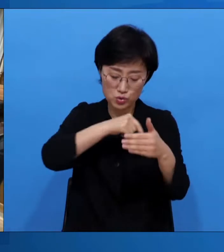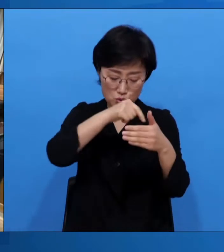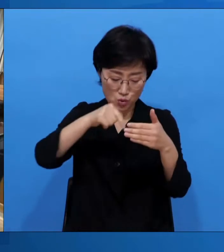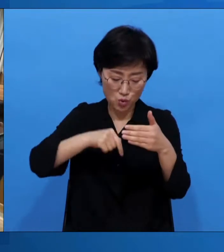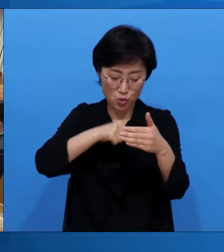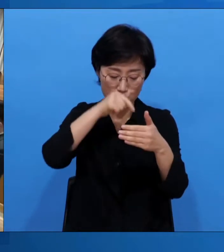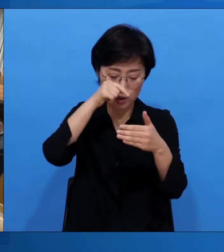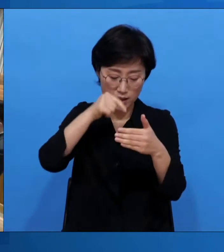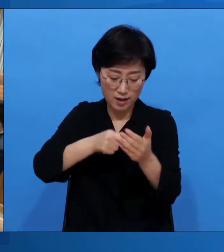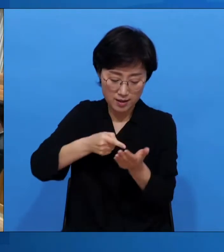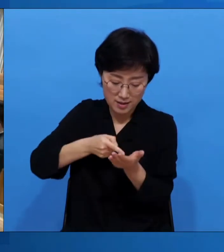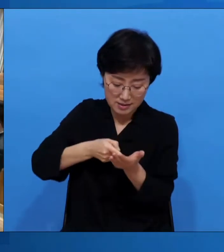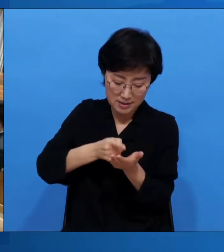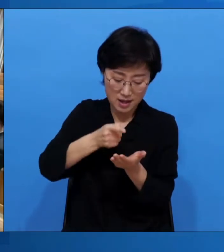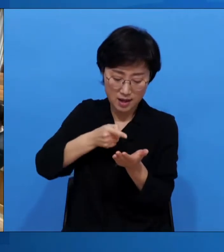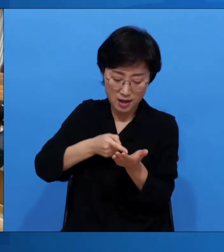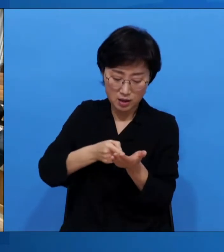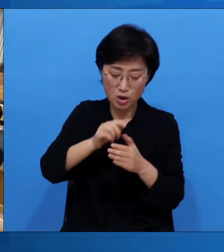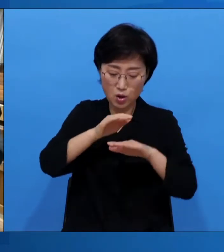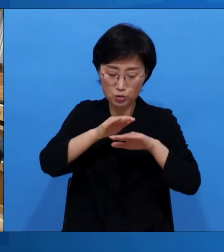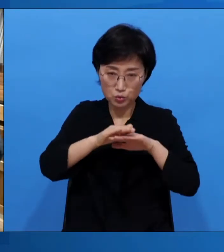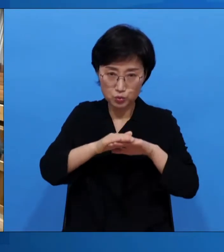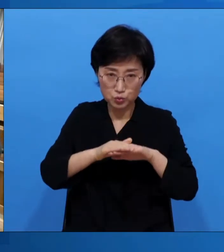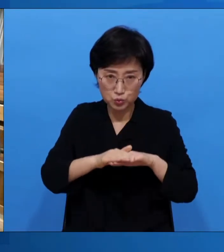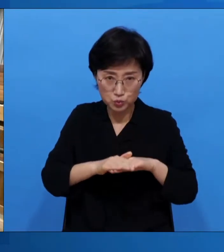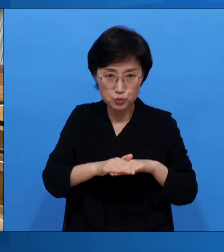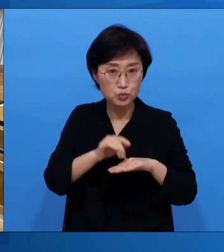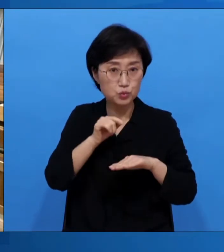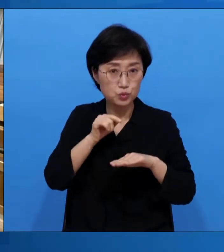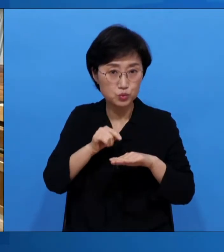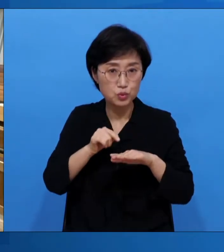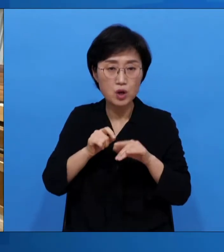영혼 속에 새겨놓으신